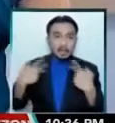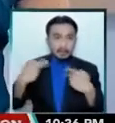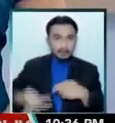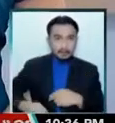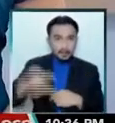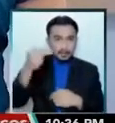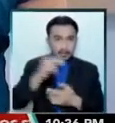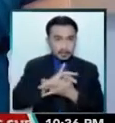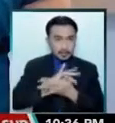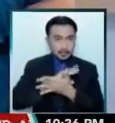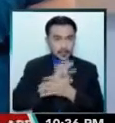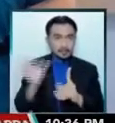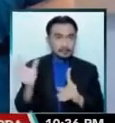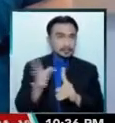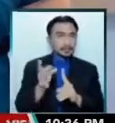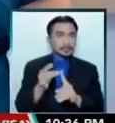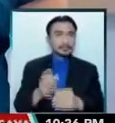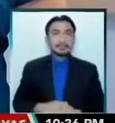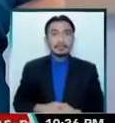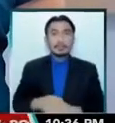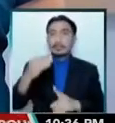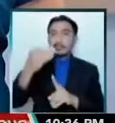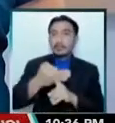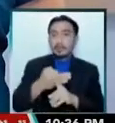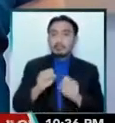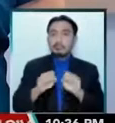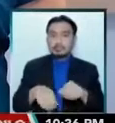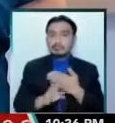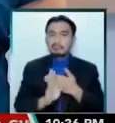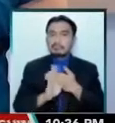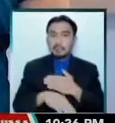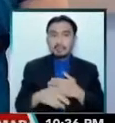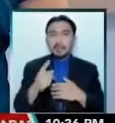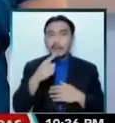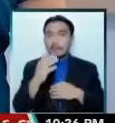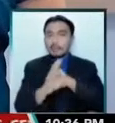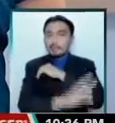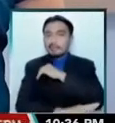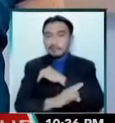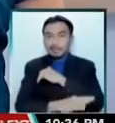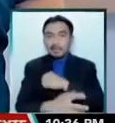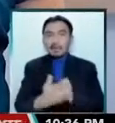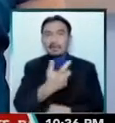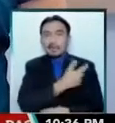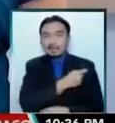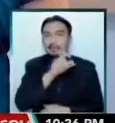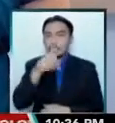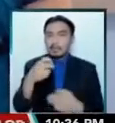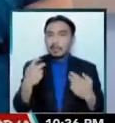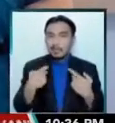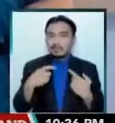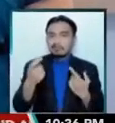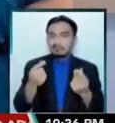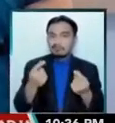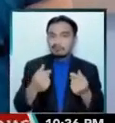infection. Sa Pebrero, pwede na rin makapasok sa Pilipinas ang mga dayuhang bakunado basta sa ilalim sa no? Protocols. Maliban